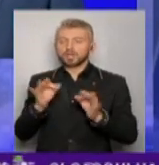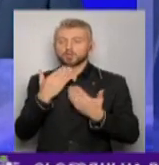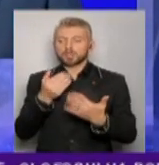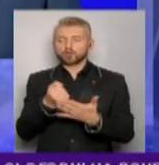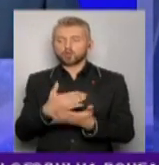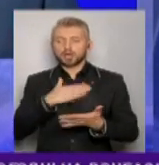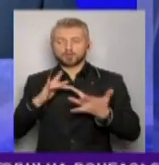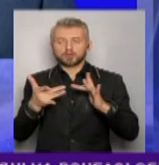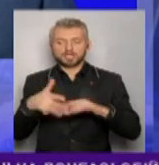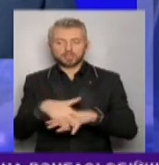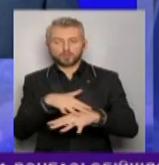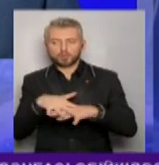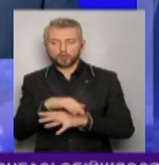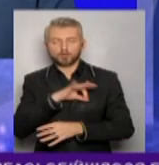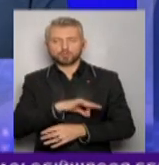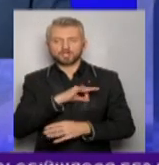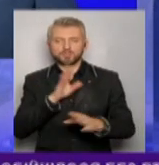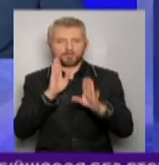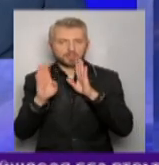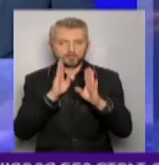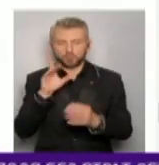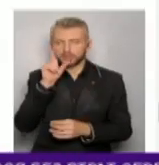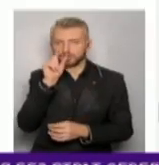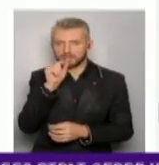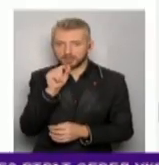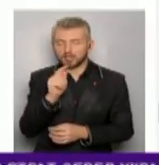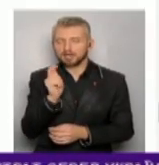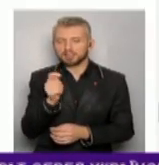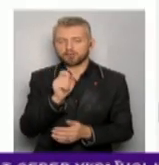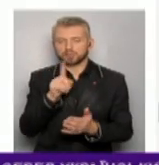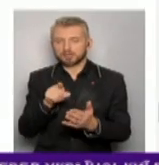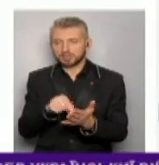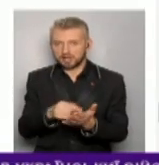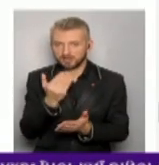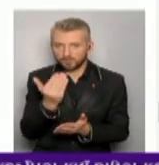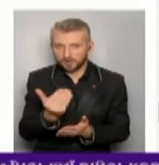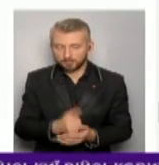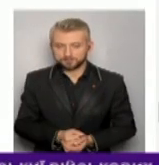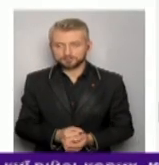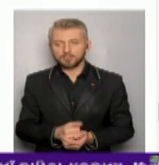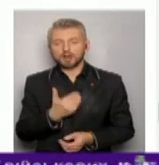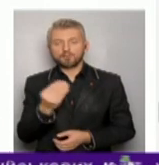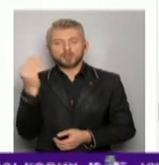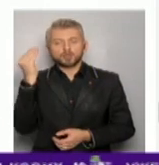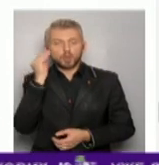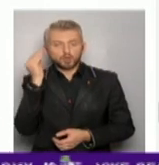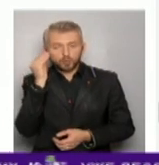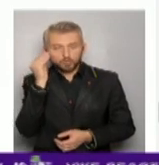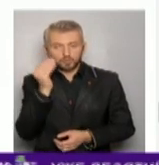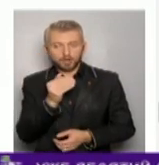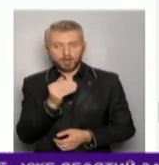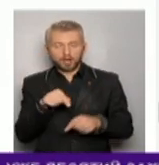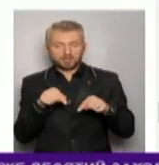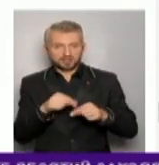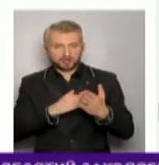нашої інтернет-аудиторії, користувачів Facebook, Twitter. Ставимо запитання вам наступним чином. На вашу думку, чи відмінить